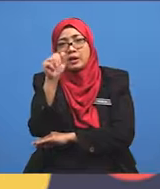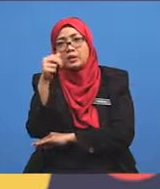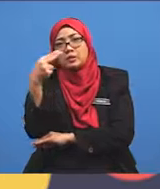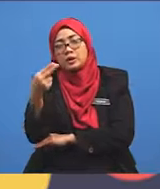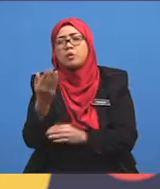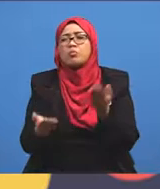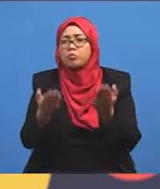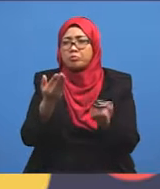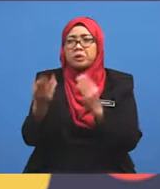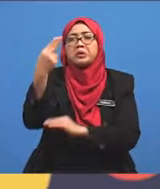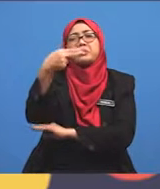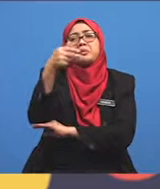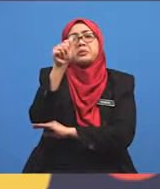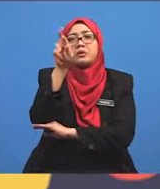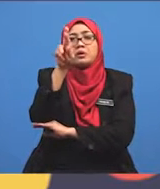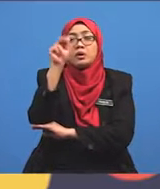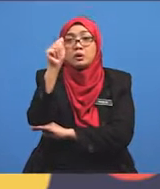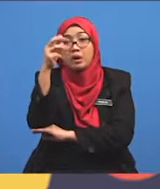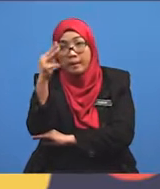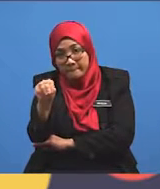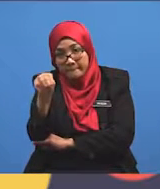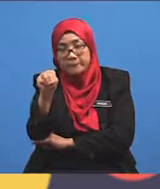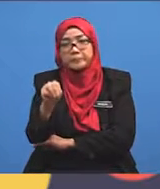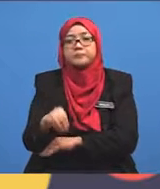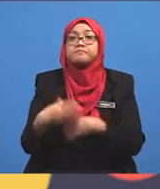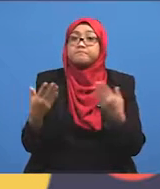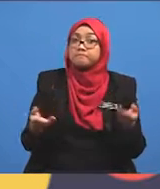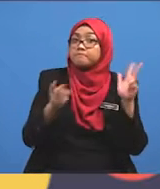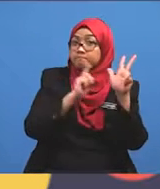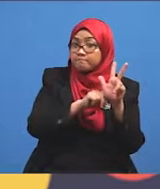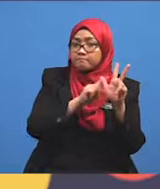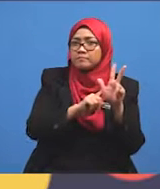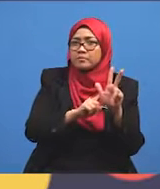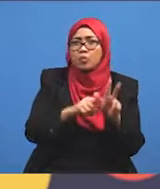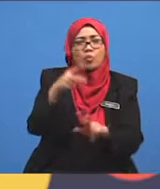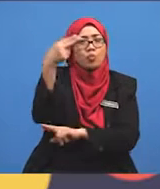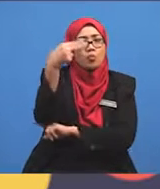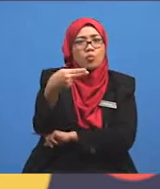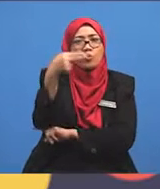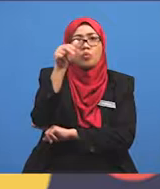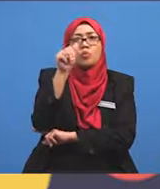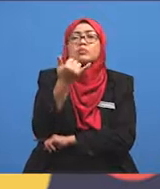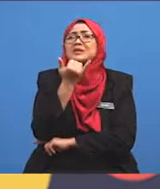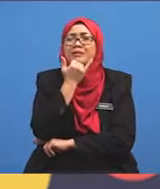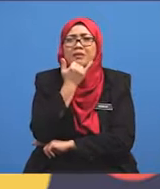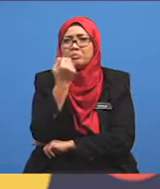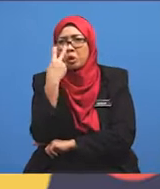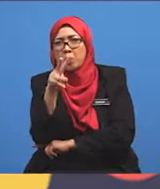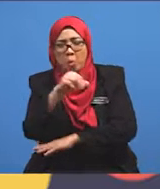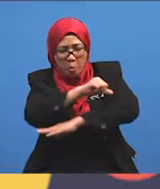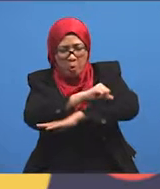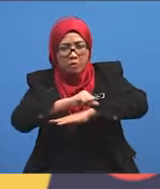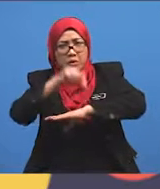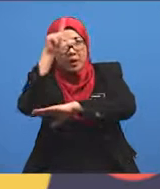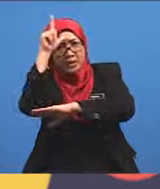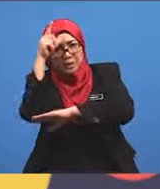haram. Yang ketiga, haram lelaki melihat aurat perempuan. Itu juga sebaliknya,